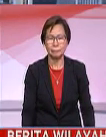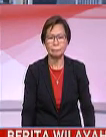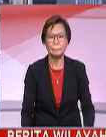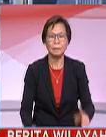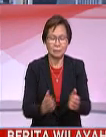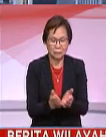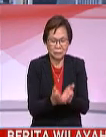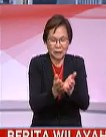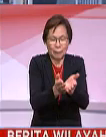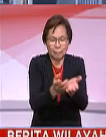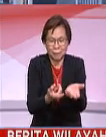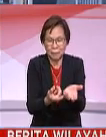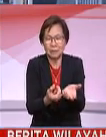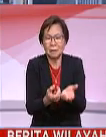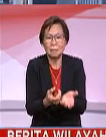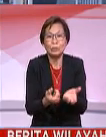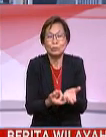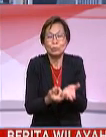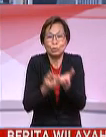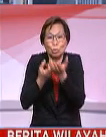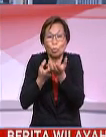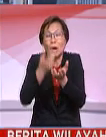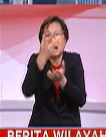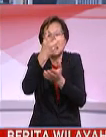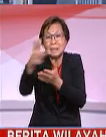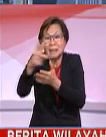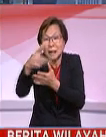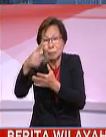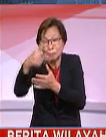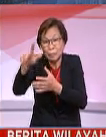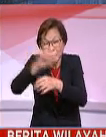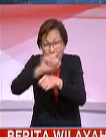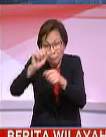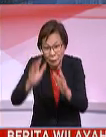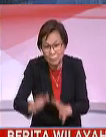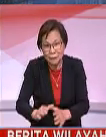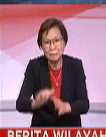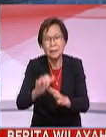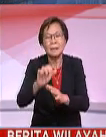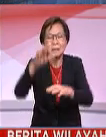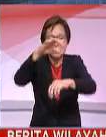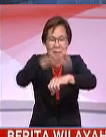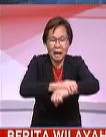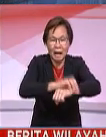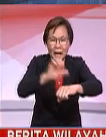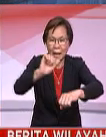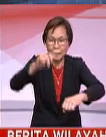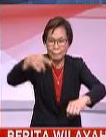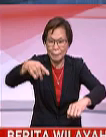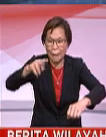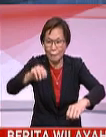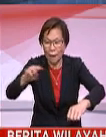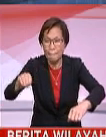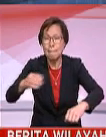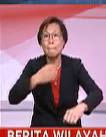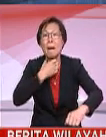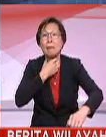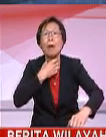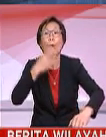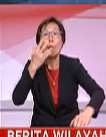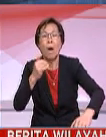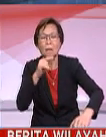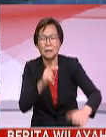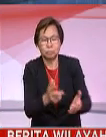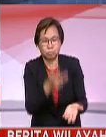Sebuah kapal tunda bersama 13 anak kapal ditahan Agensi Penguatkuasaan Maritim Malaysia Perak selepas